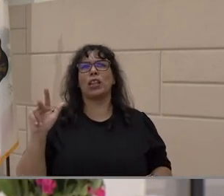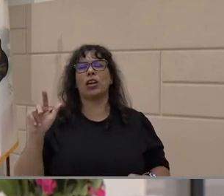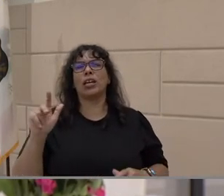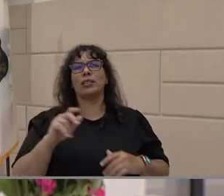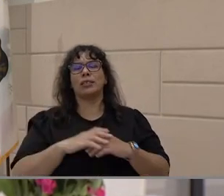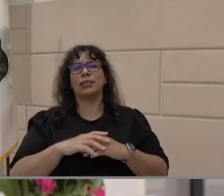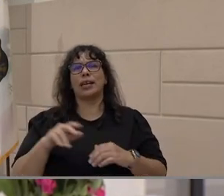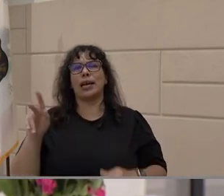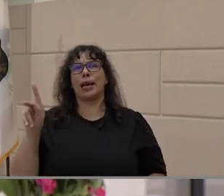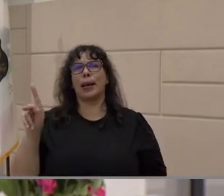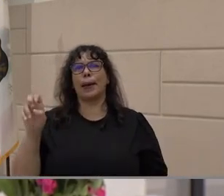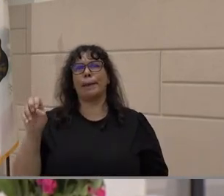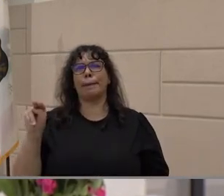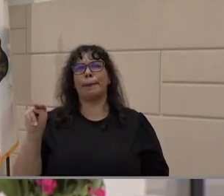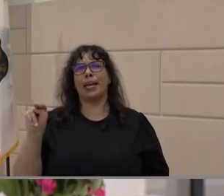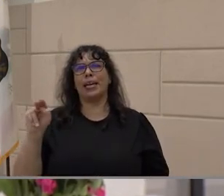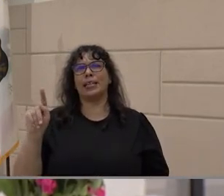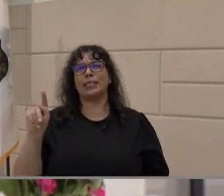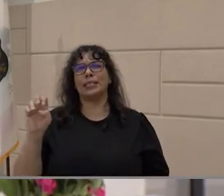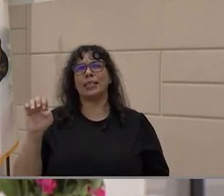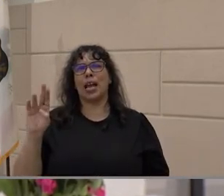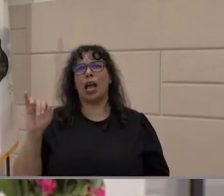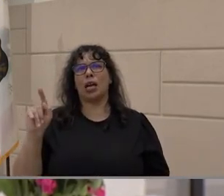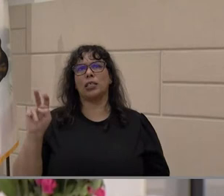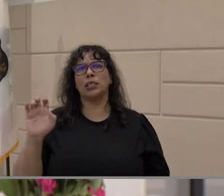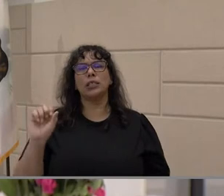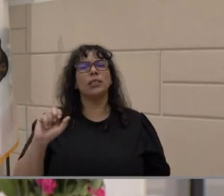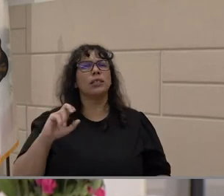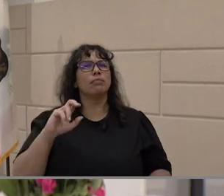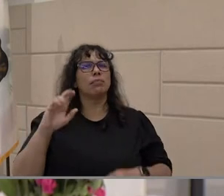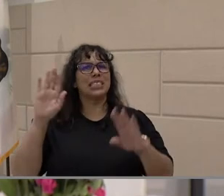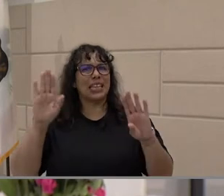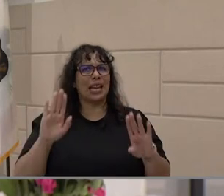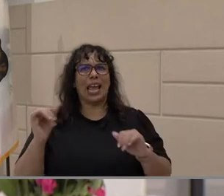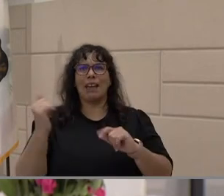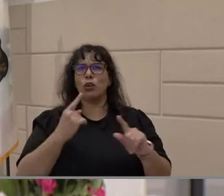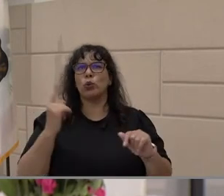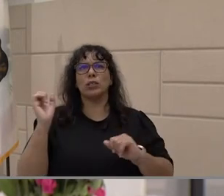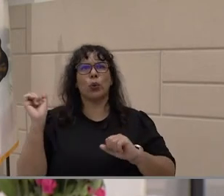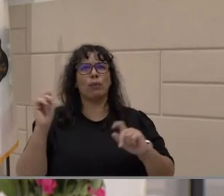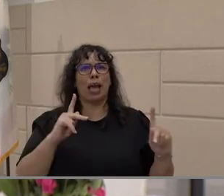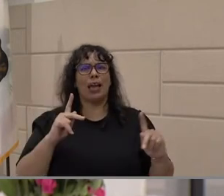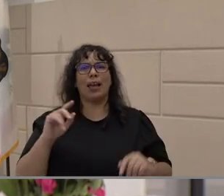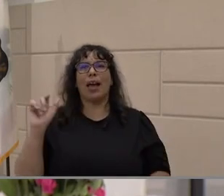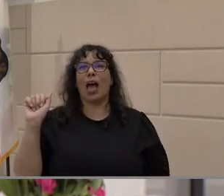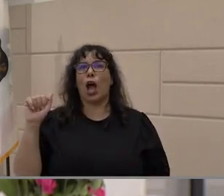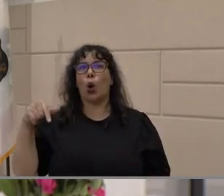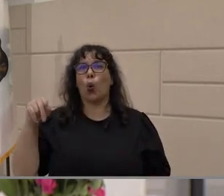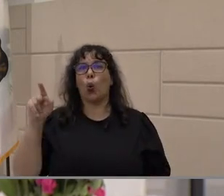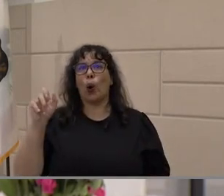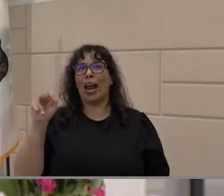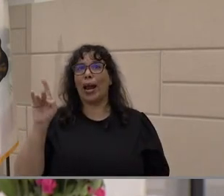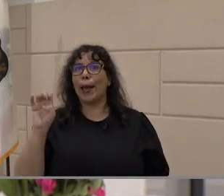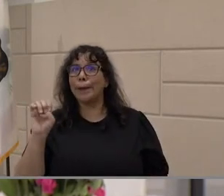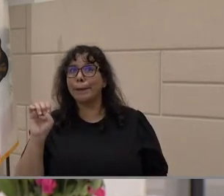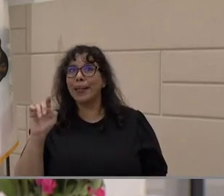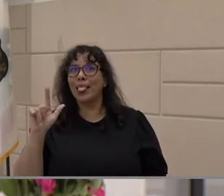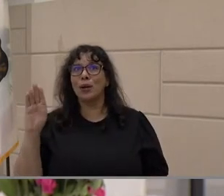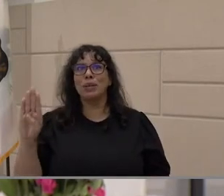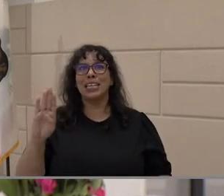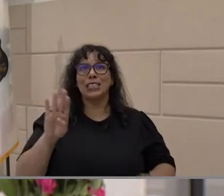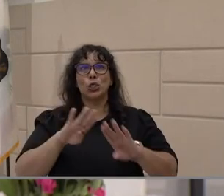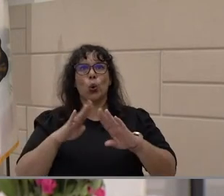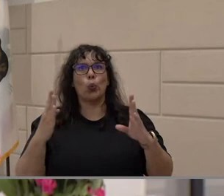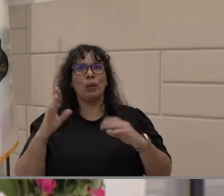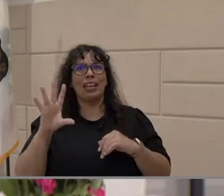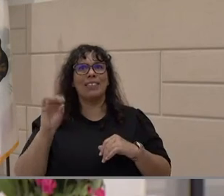งตะตูลไปเชียร์โจรวมวิ่งโจติเชิร์ชนั่นประมาณโด